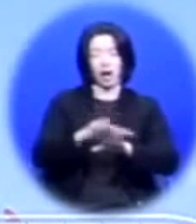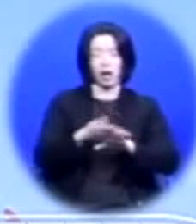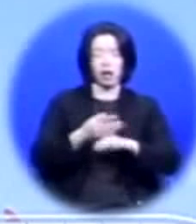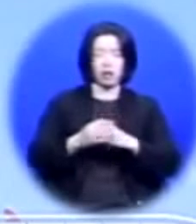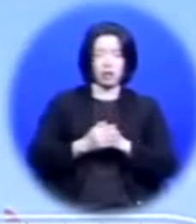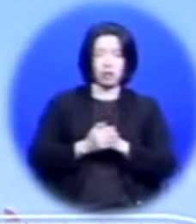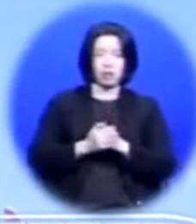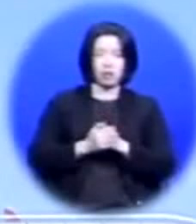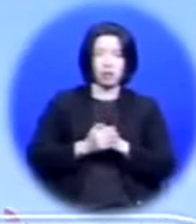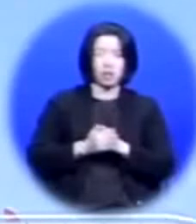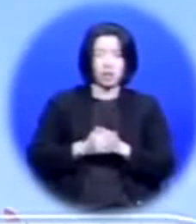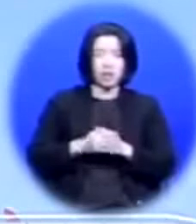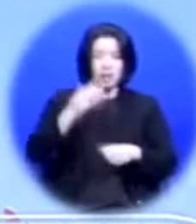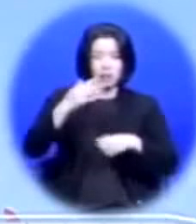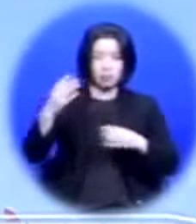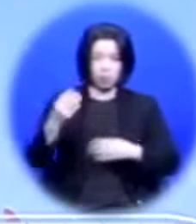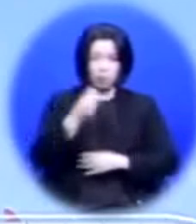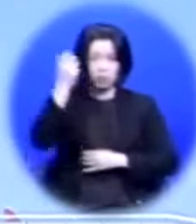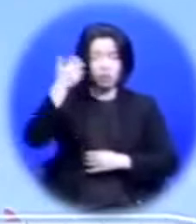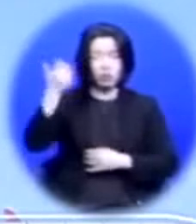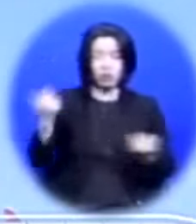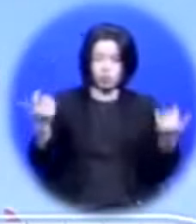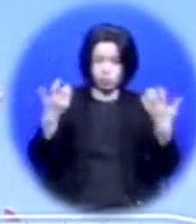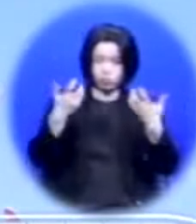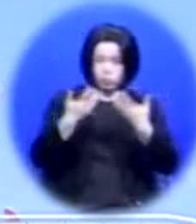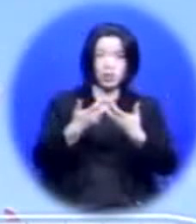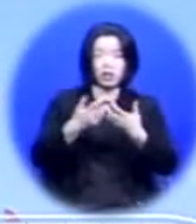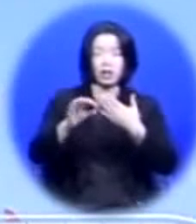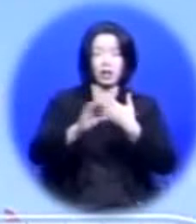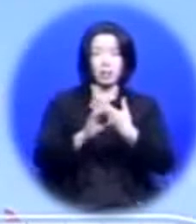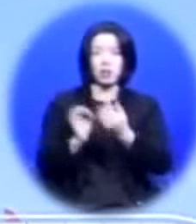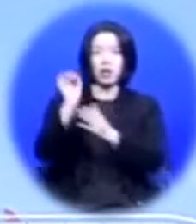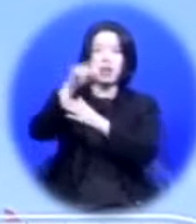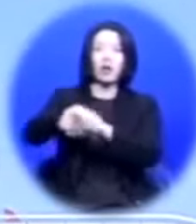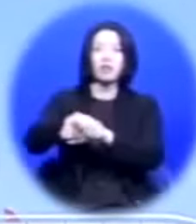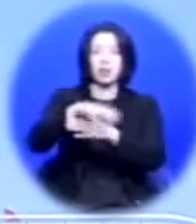다르지요 성령의 충만하면 성령의 열매가